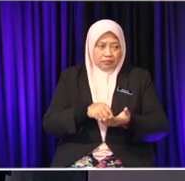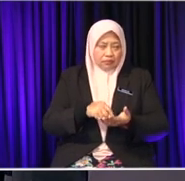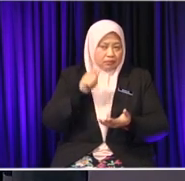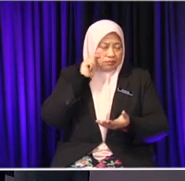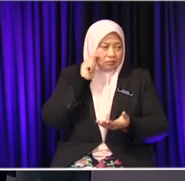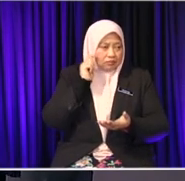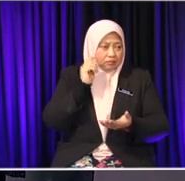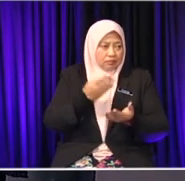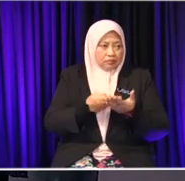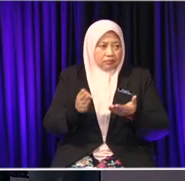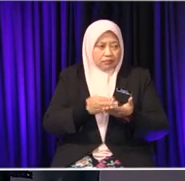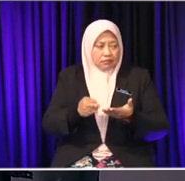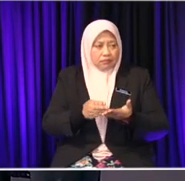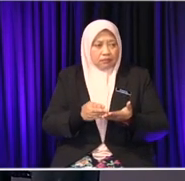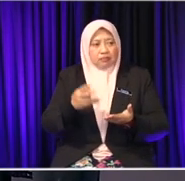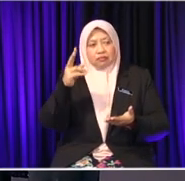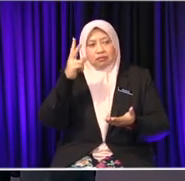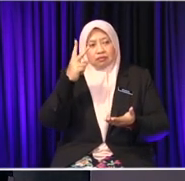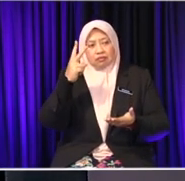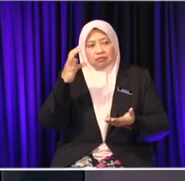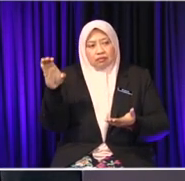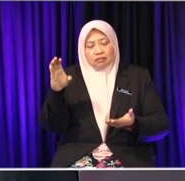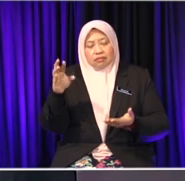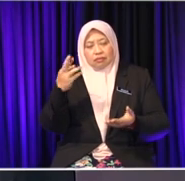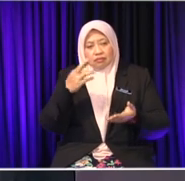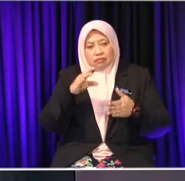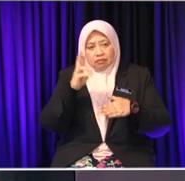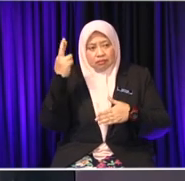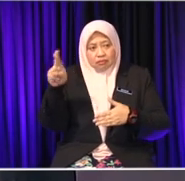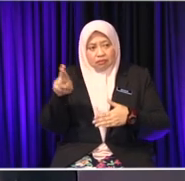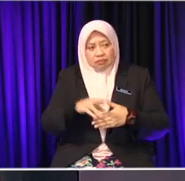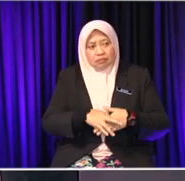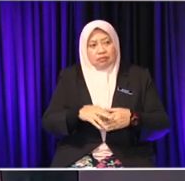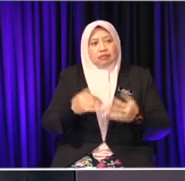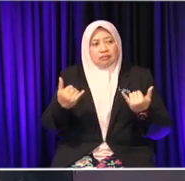membeli 200 ribu Ringgit Sekarang jam berapa